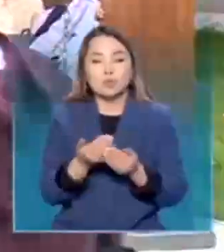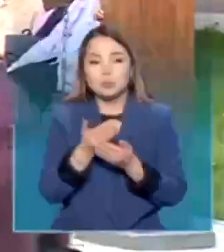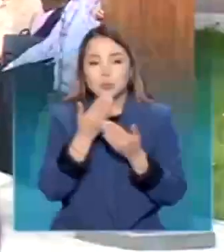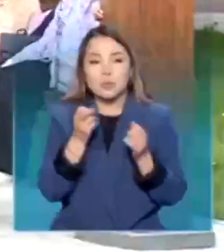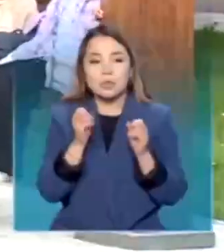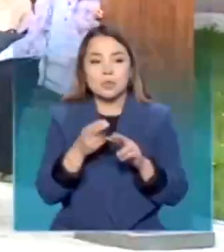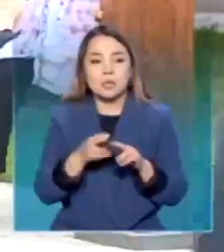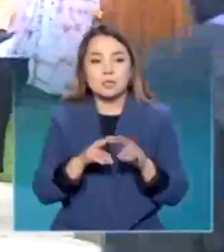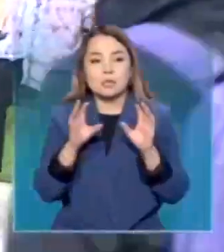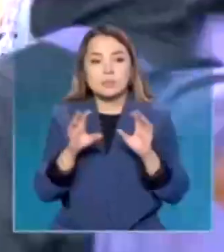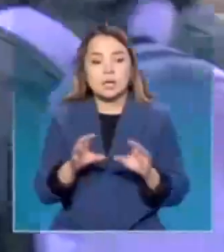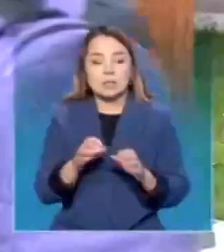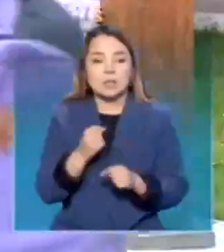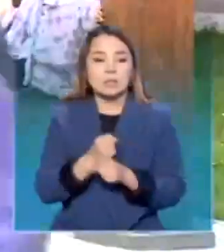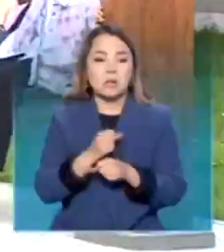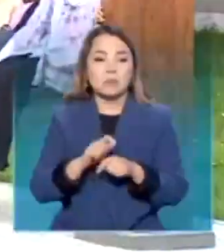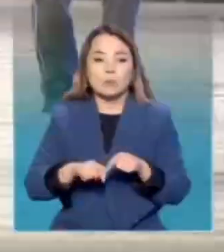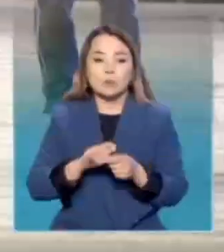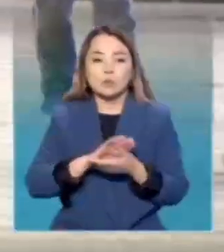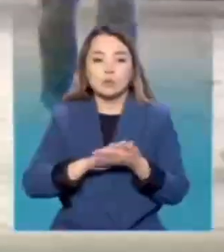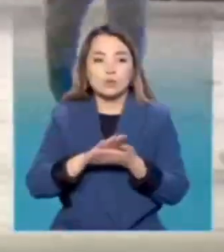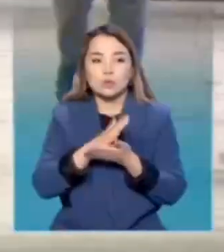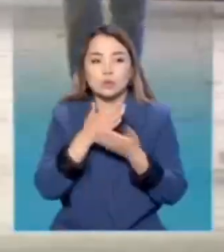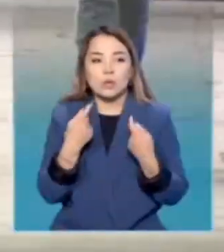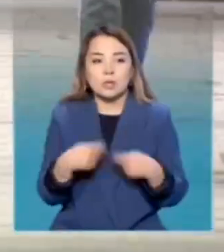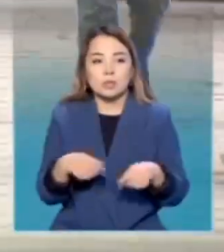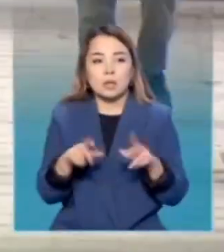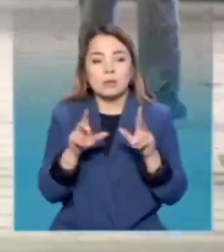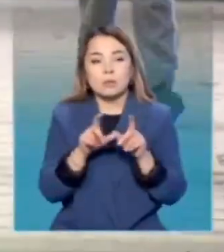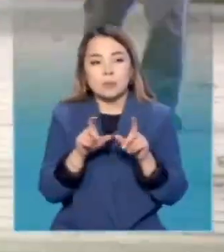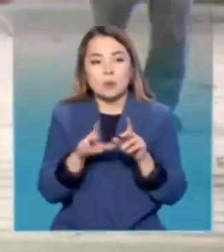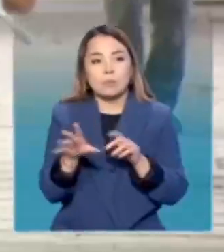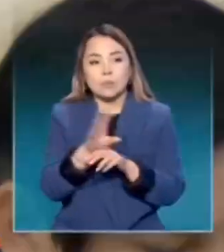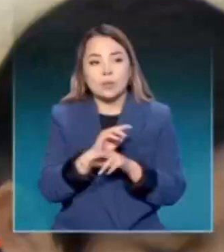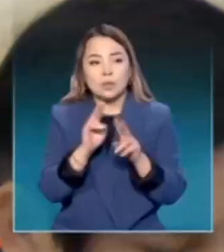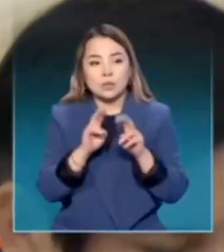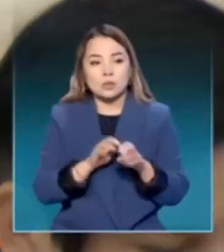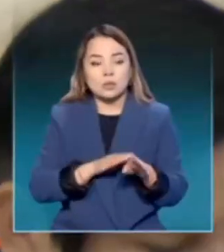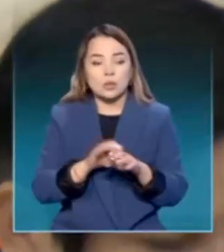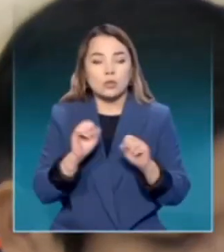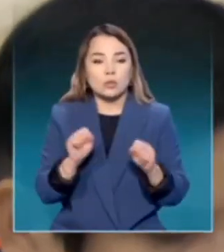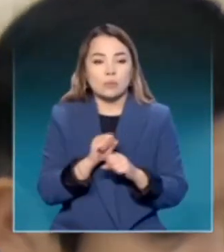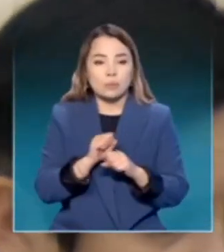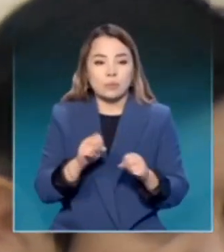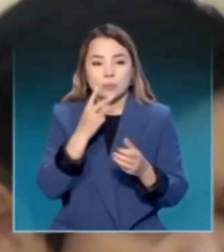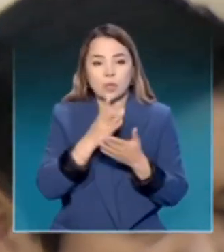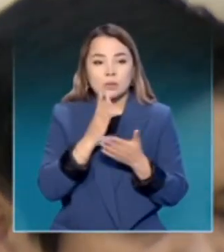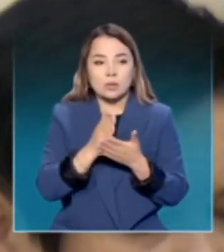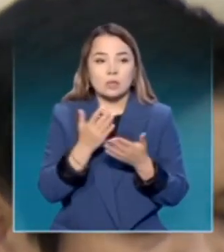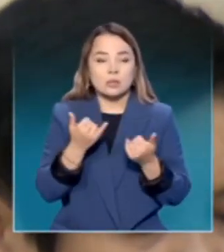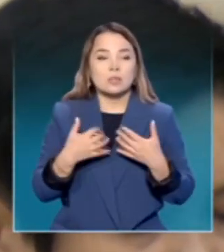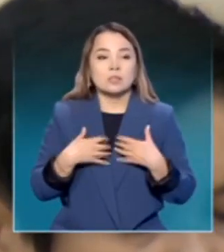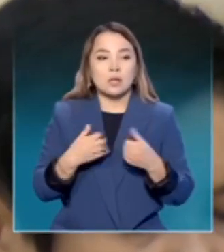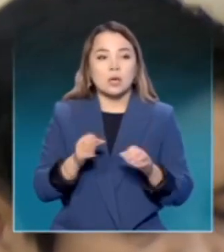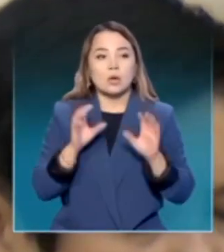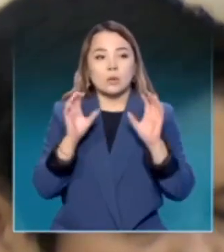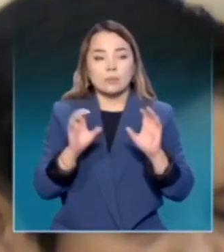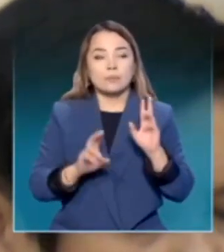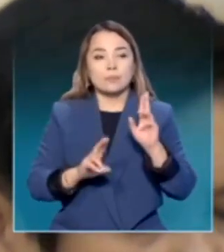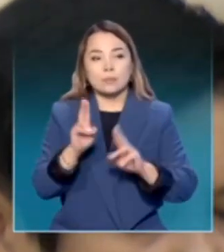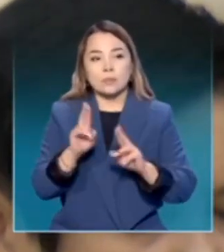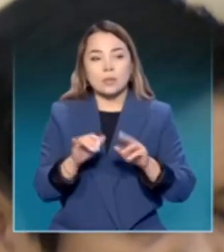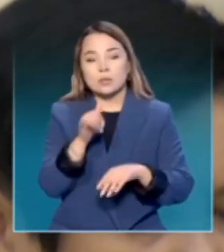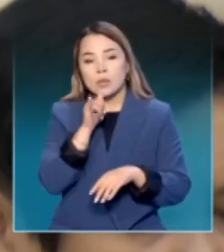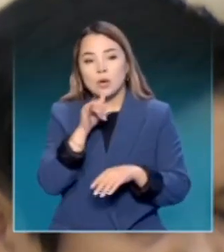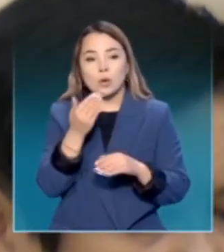арнайы заңда тиісті тетіктер қарастырылмаған, сондықтан сауда орындарын тексеруге мүмкіндік жоқ. Халық денсаулық және денсаулық сақтау жүйесінің туралы кодексте темекі